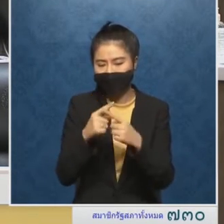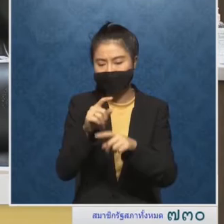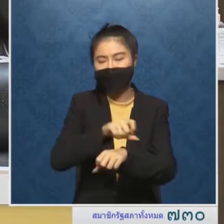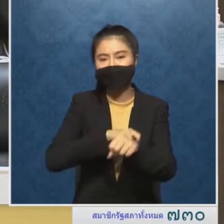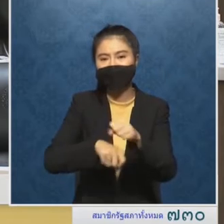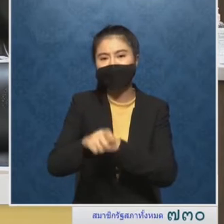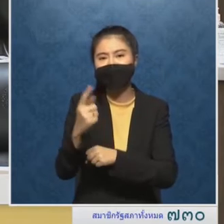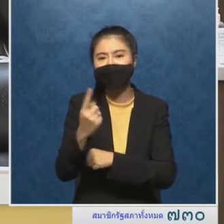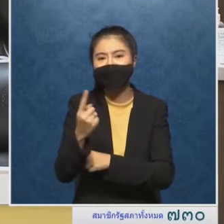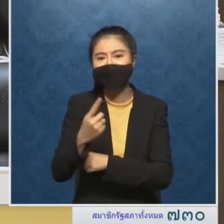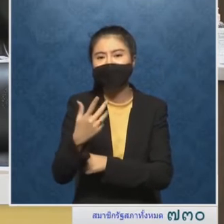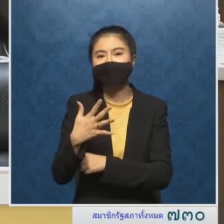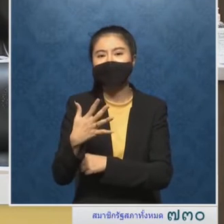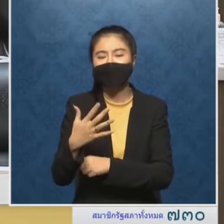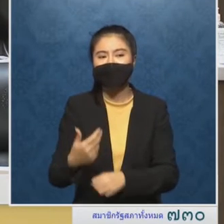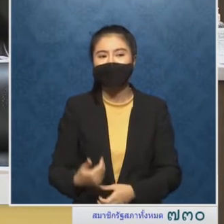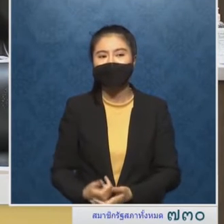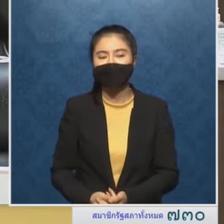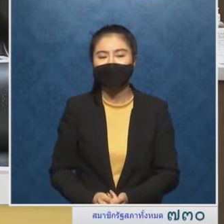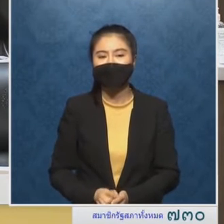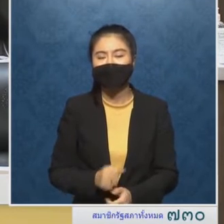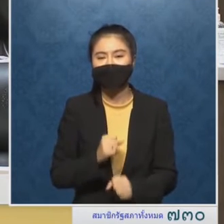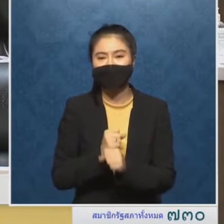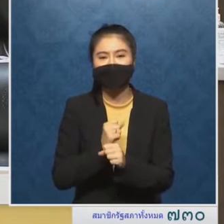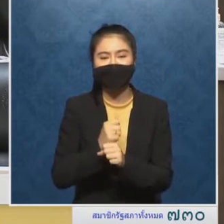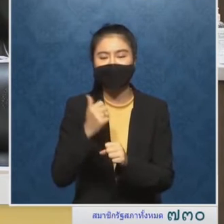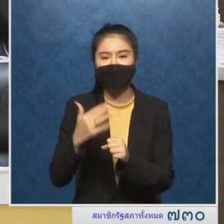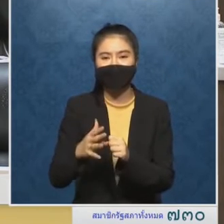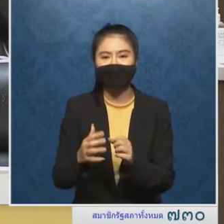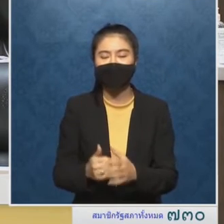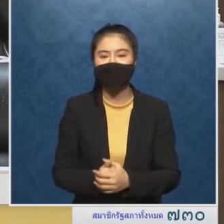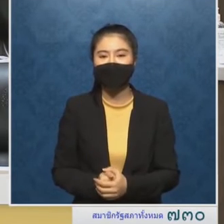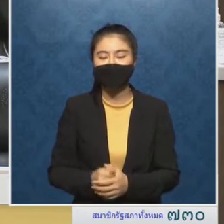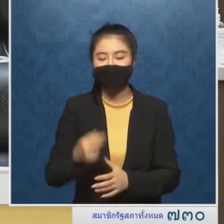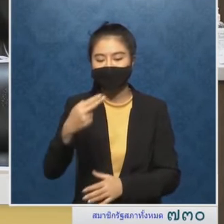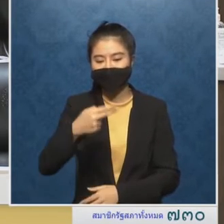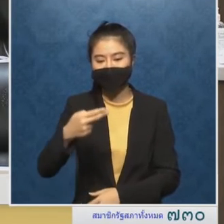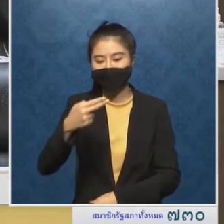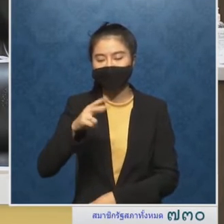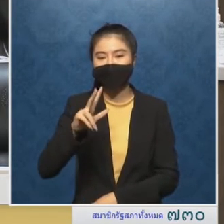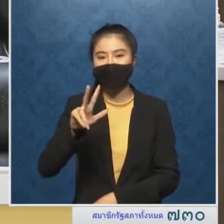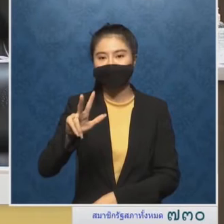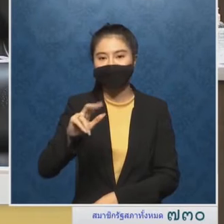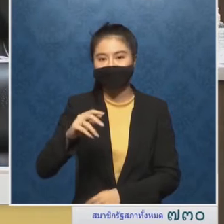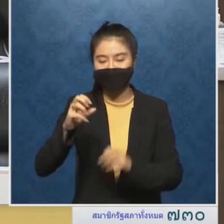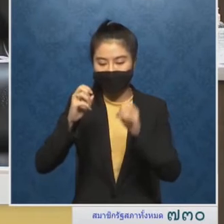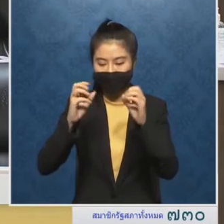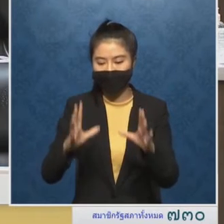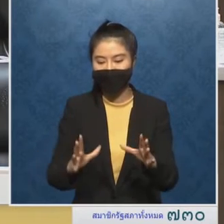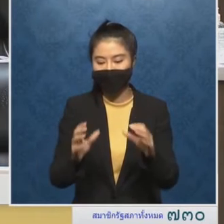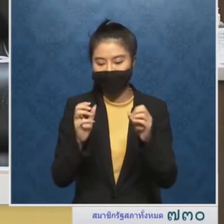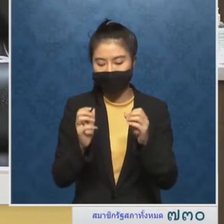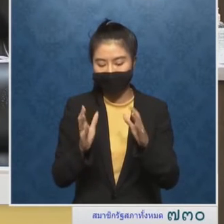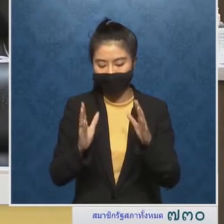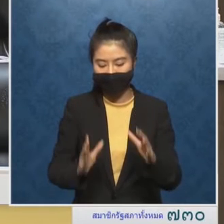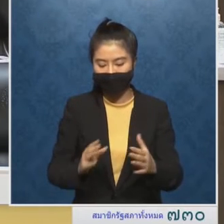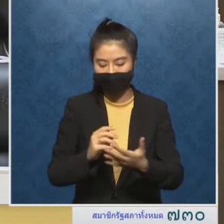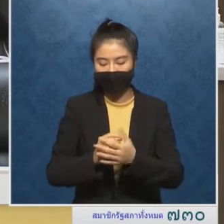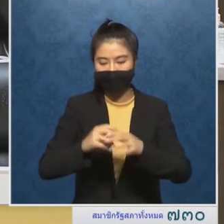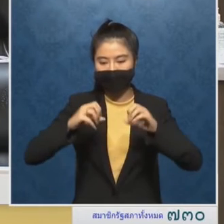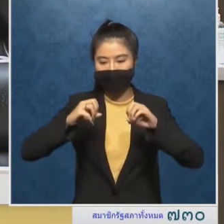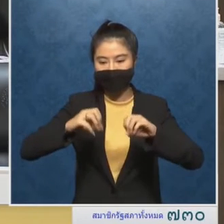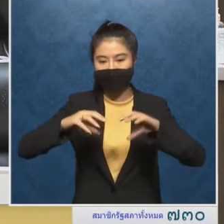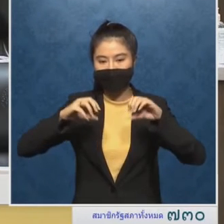เด็กเลย แต่อย่ไรนะครับแตสหทานครัในหมวสาม ครูและบุคลากรสัการศึษา